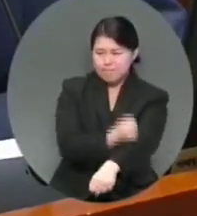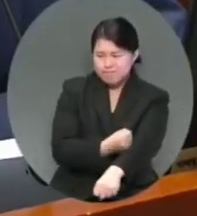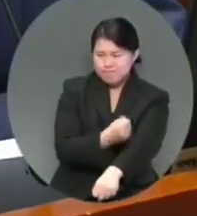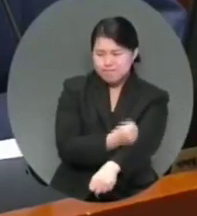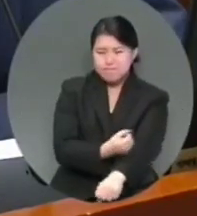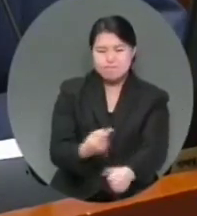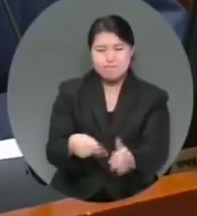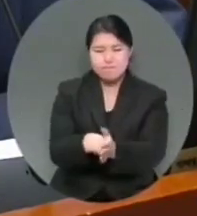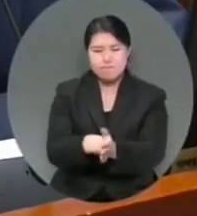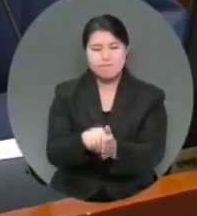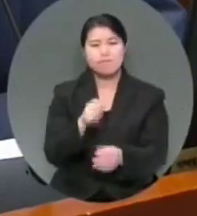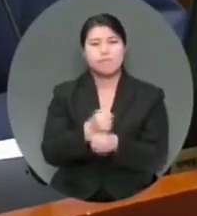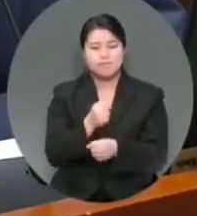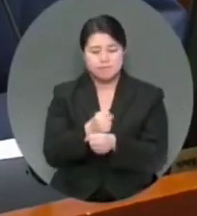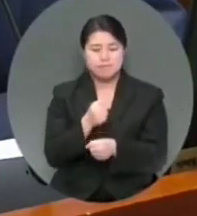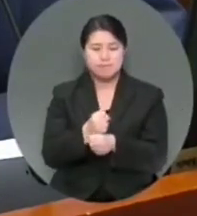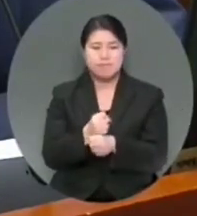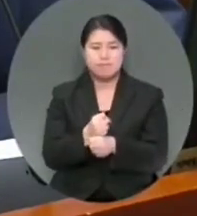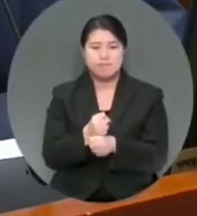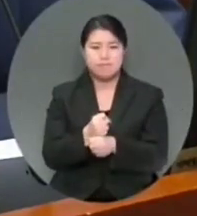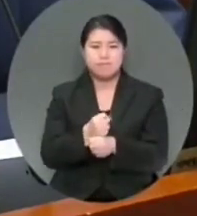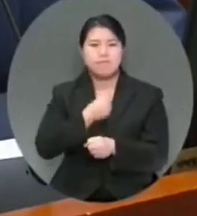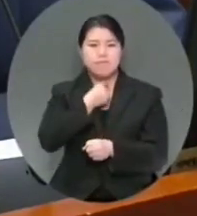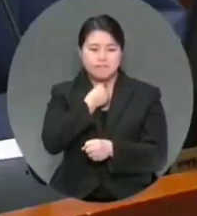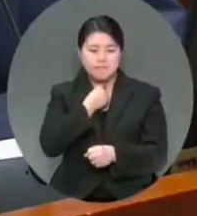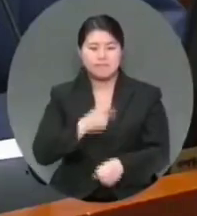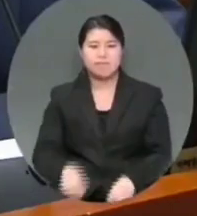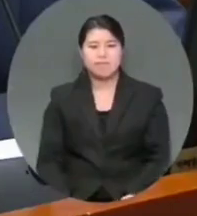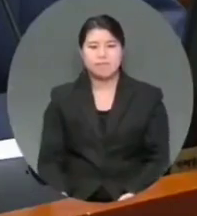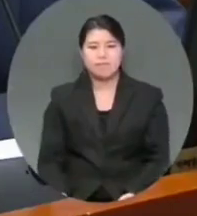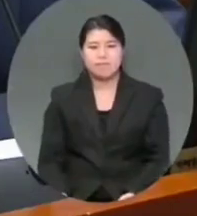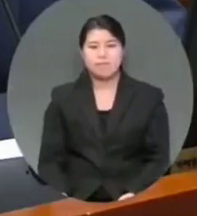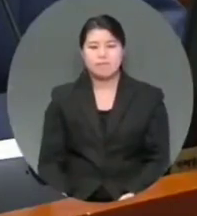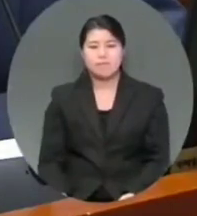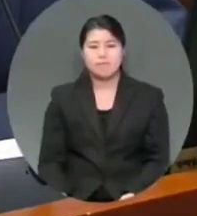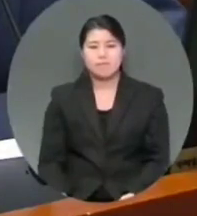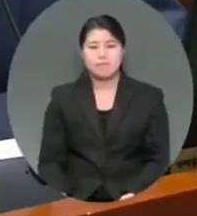그렇게 만들고자 하는 것이 이번 정부의